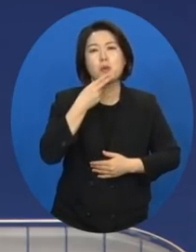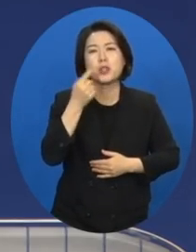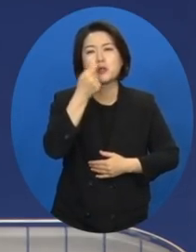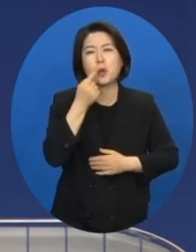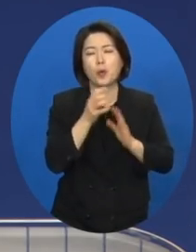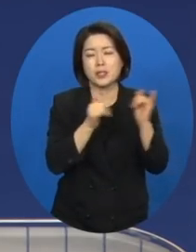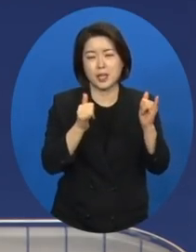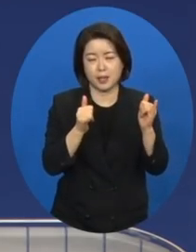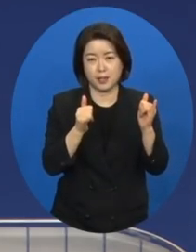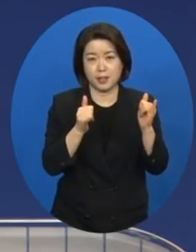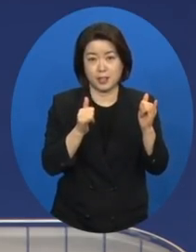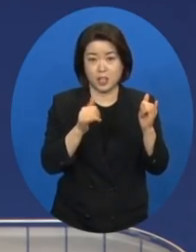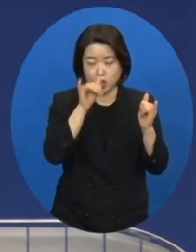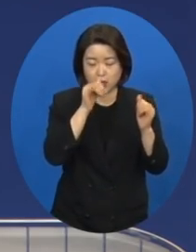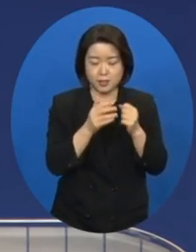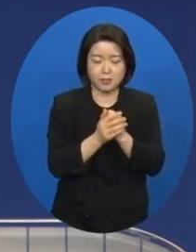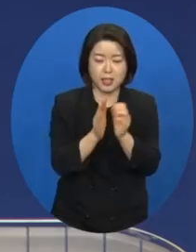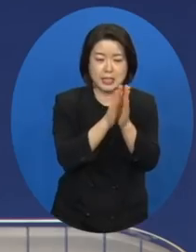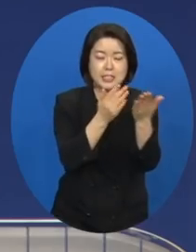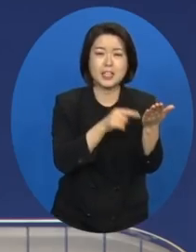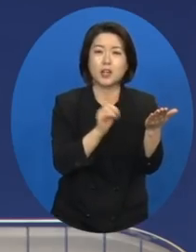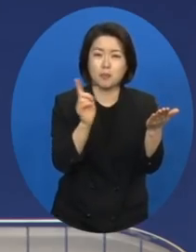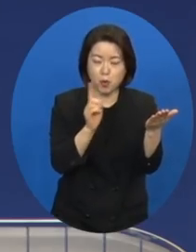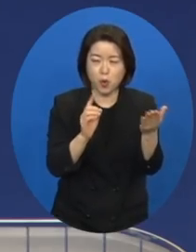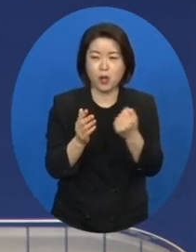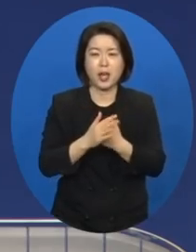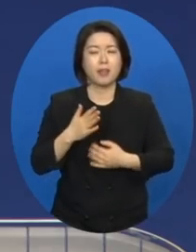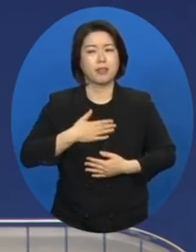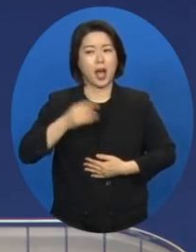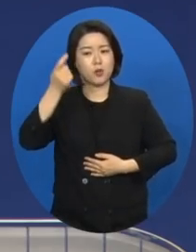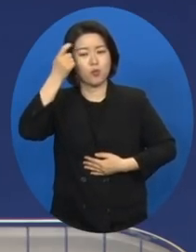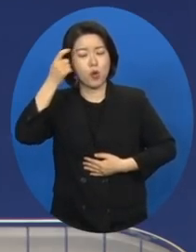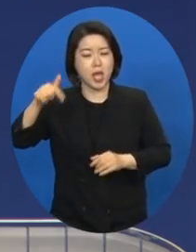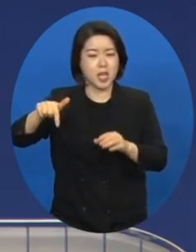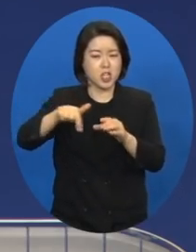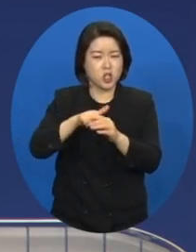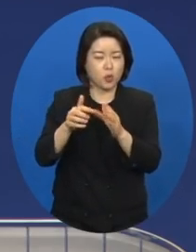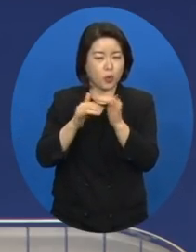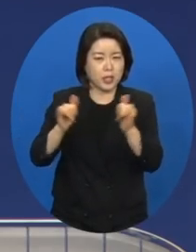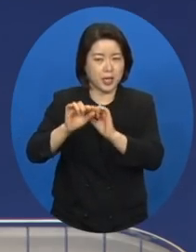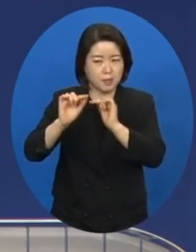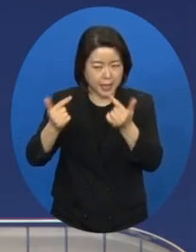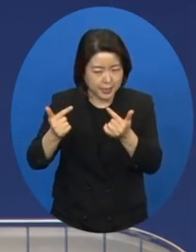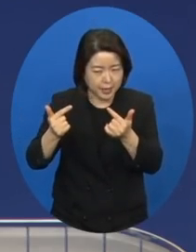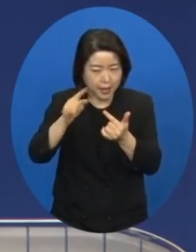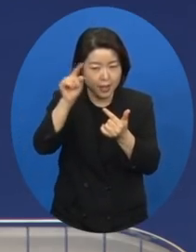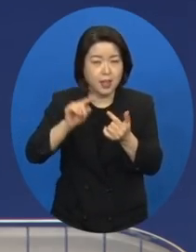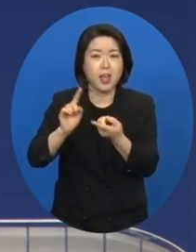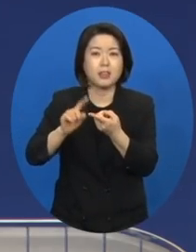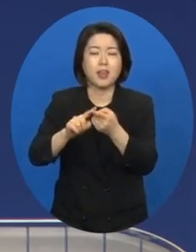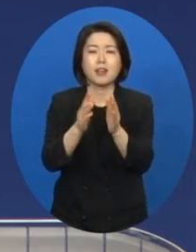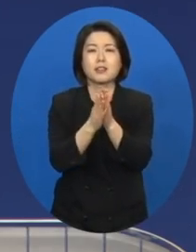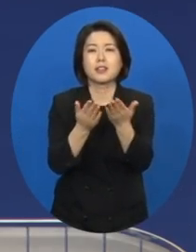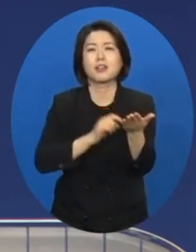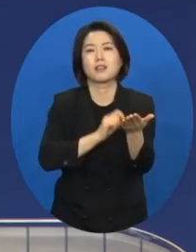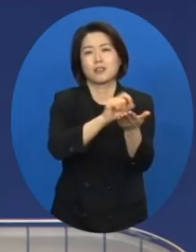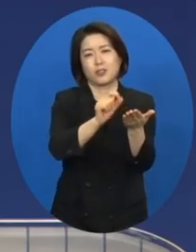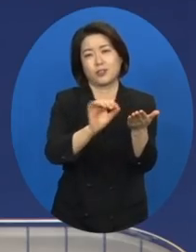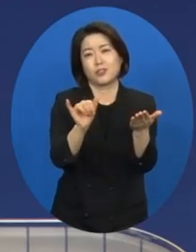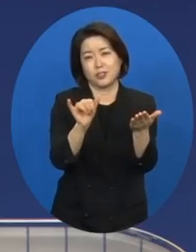썼어요. 나는 왜 기독교인이 아닌가, 아주 치열하게 글을 썼습니다. 이분의 주장은